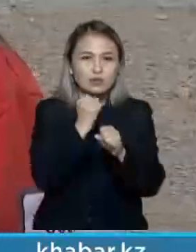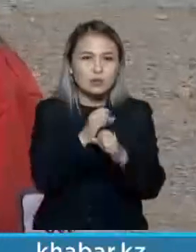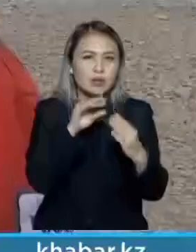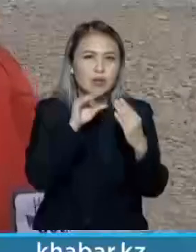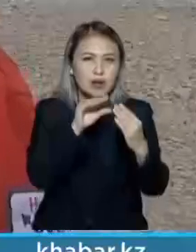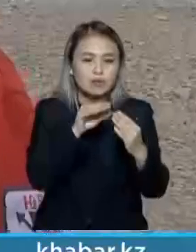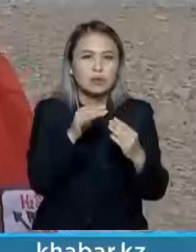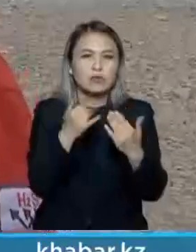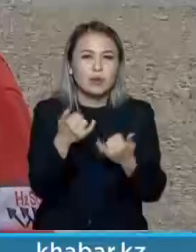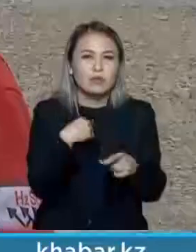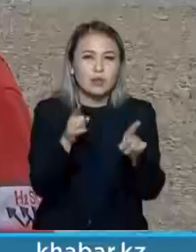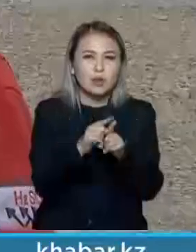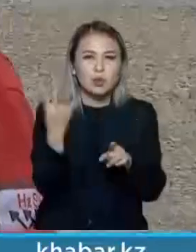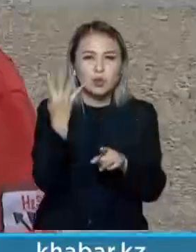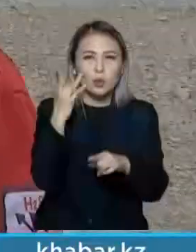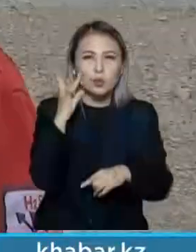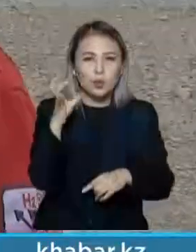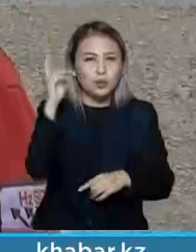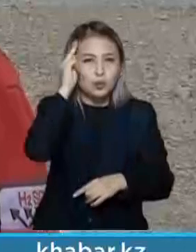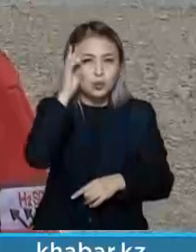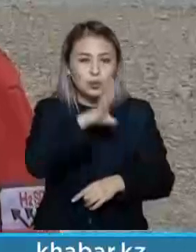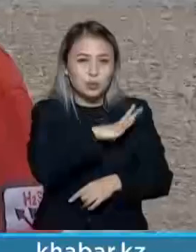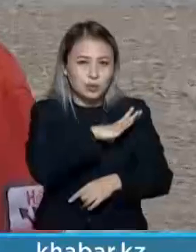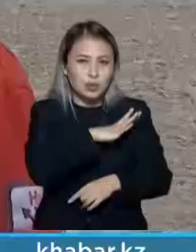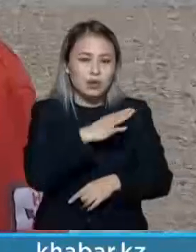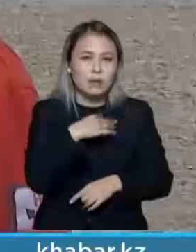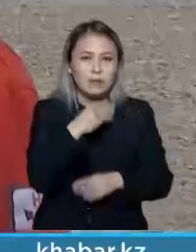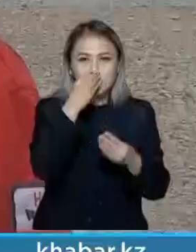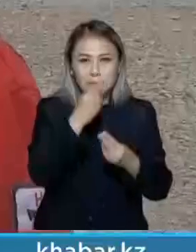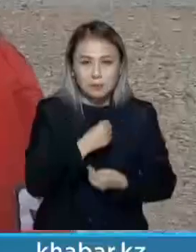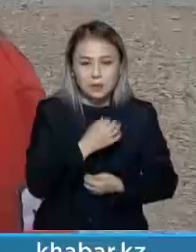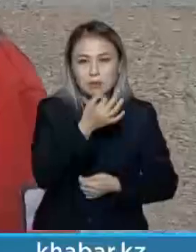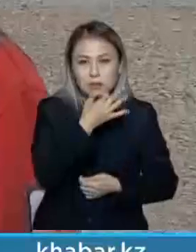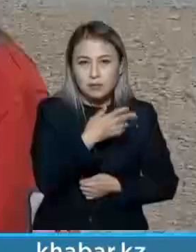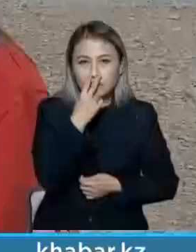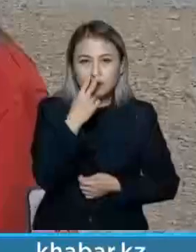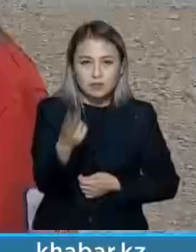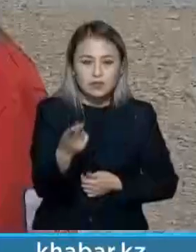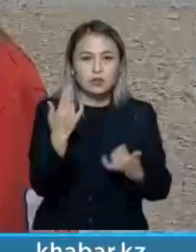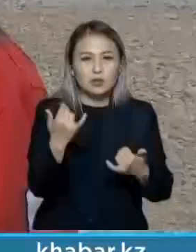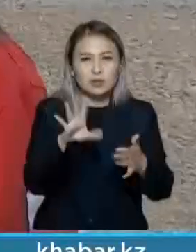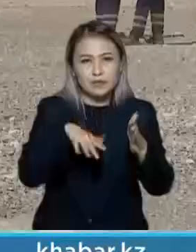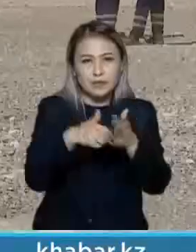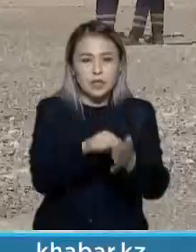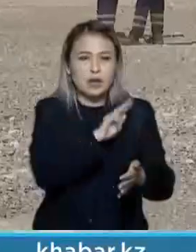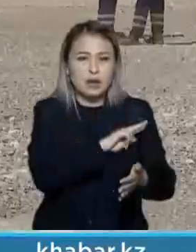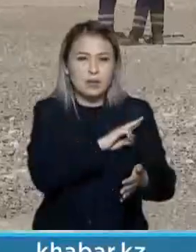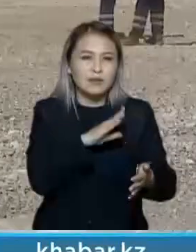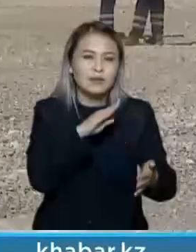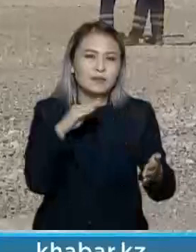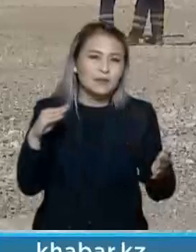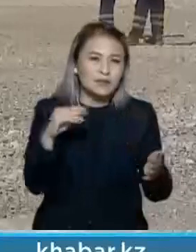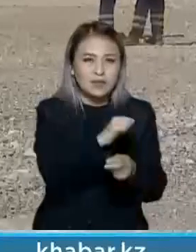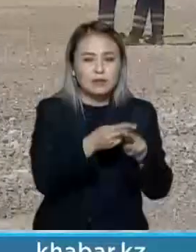болатын. Ол кезде мен 4-ші курс студенті болғам. Қызығушылығым артты сол кезде. Сол уақыттан жұмысының барысын жаңа